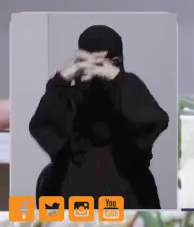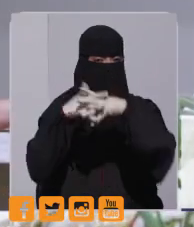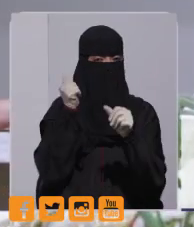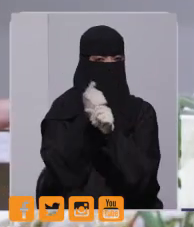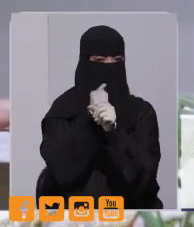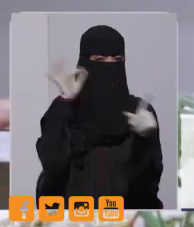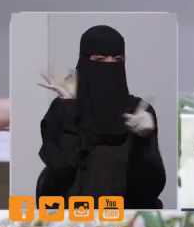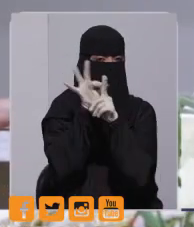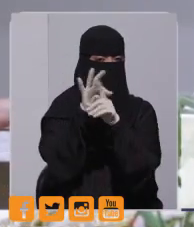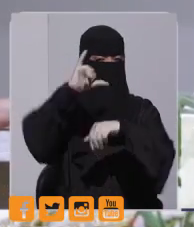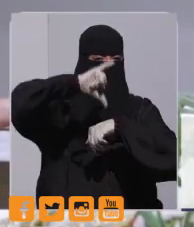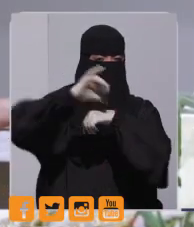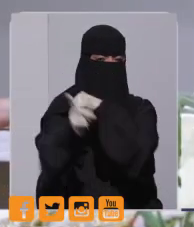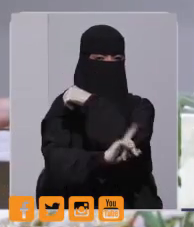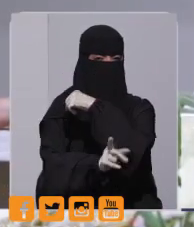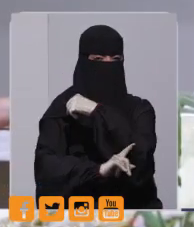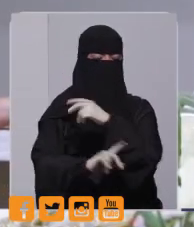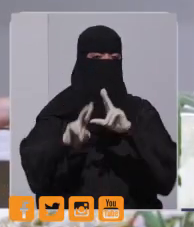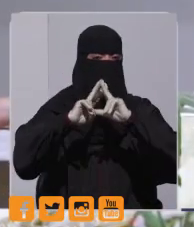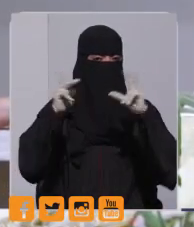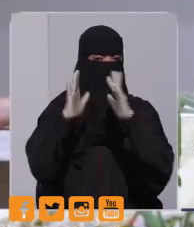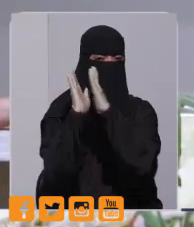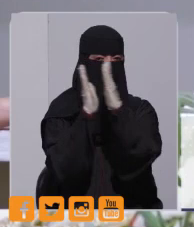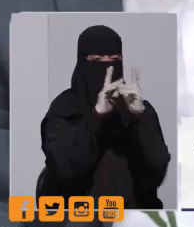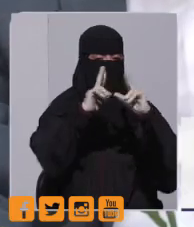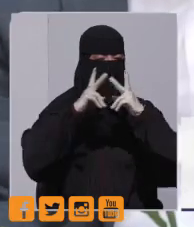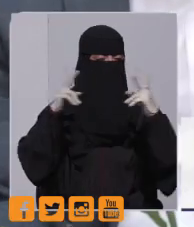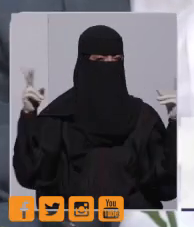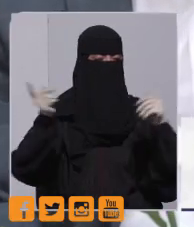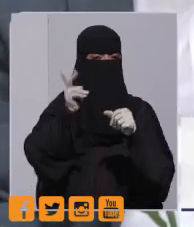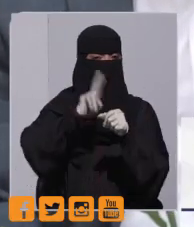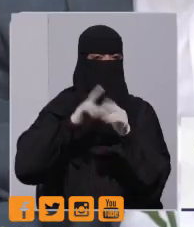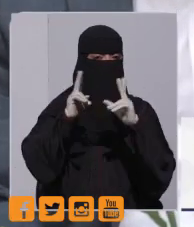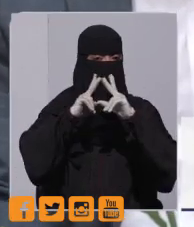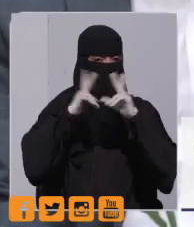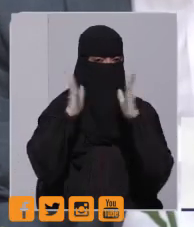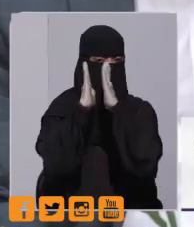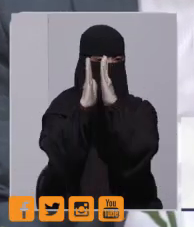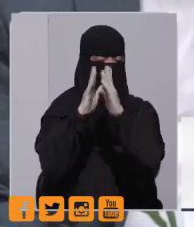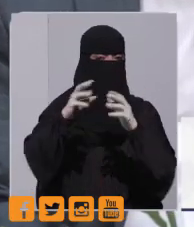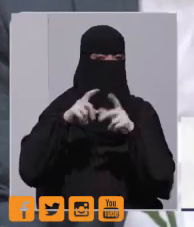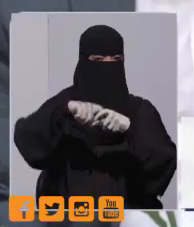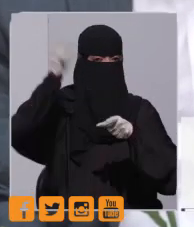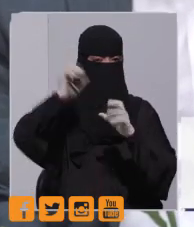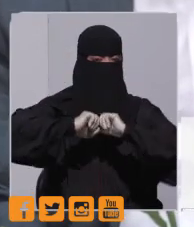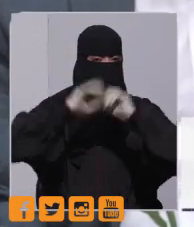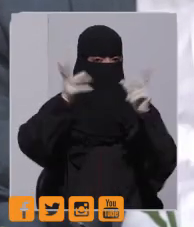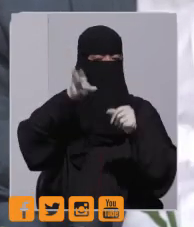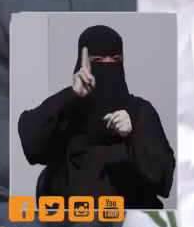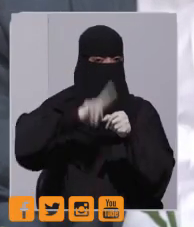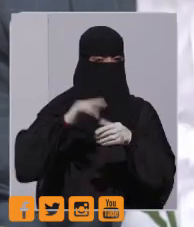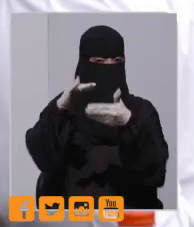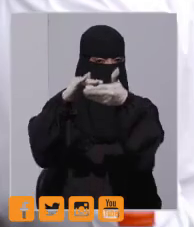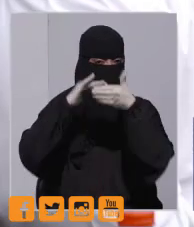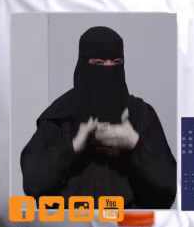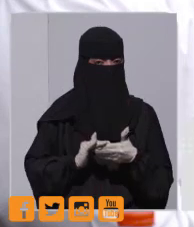تنفذها في العاصمه المؤقته عدن في المجالات المختلفه منها مجال نزع الال اضافه الى